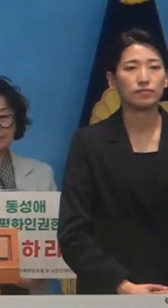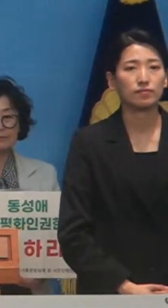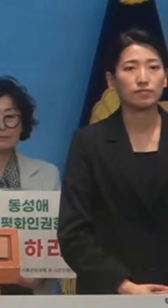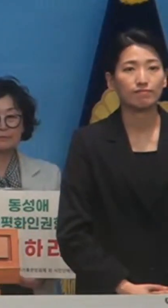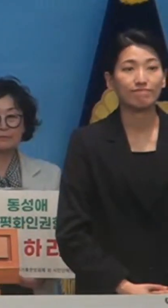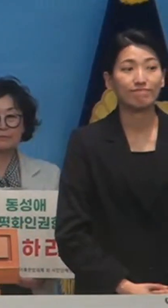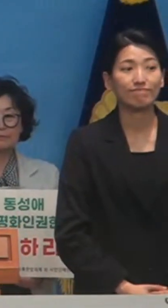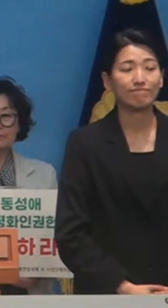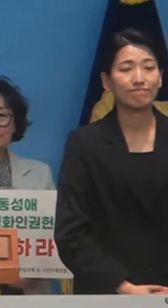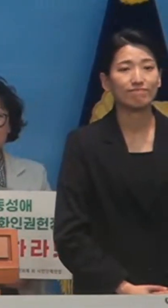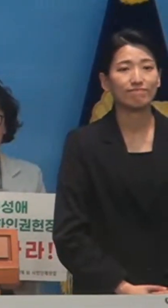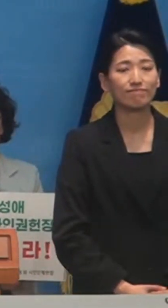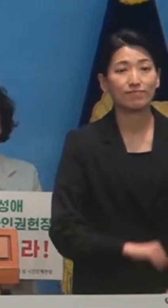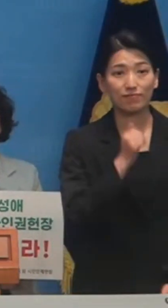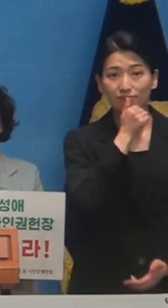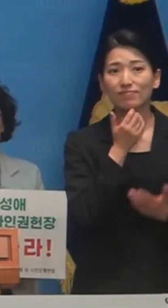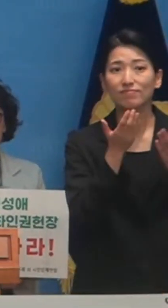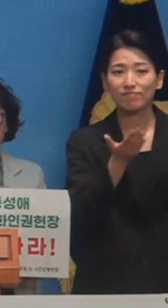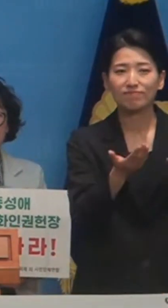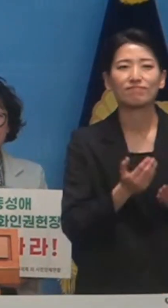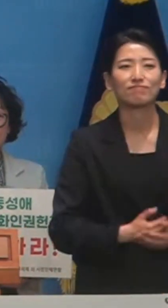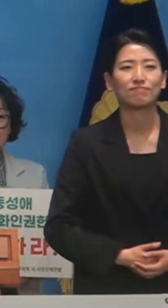먼저 제가 소개를 해드리겠습니다.